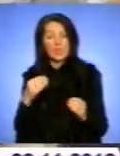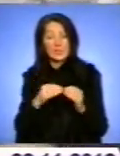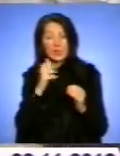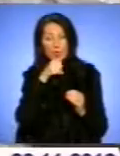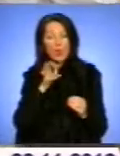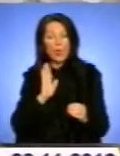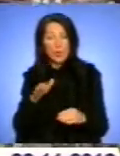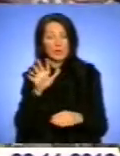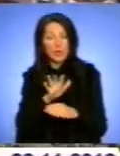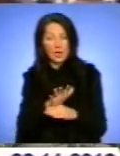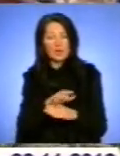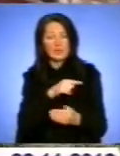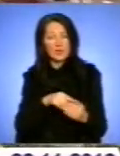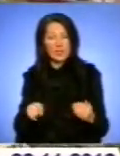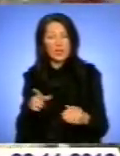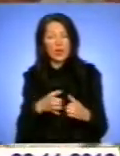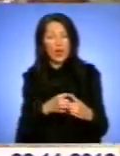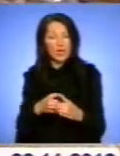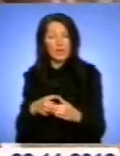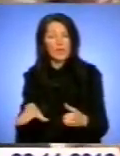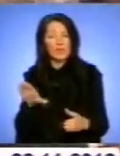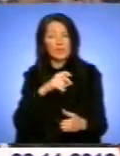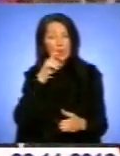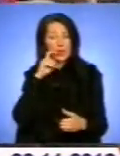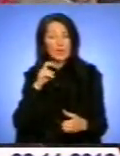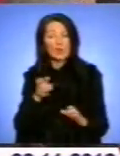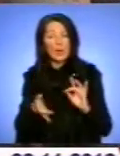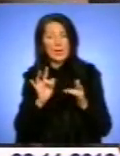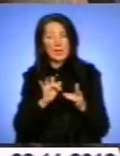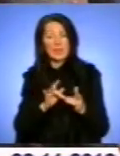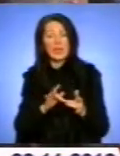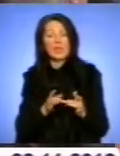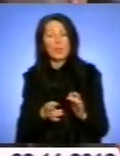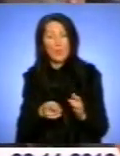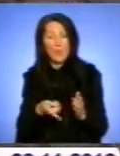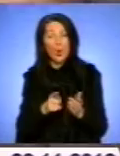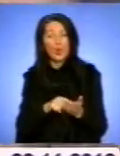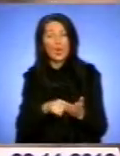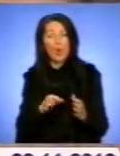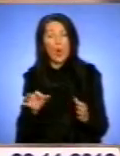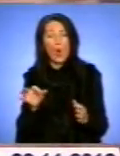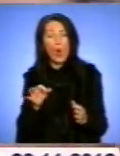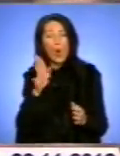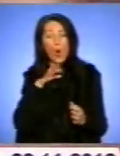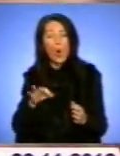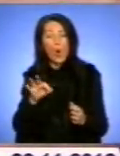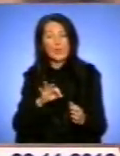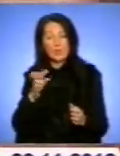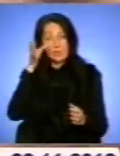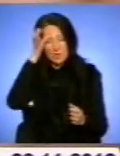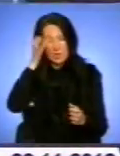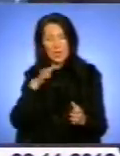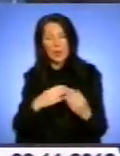міністр відзначив колектив всеукраїнського інтернет-порталу «Острів знань». Цей сайт об'єднав між собою три основні ланки, які, на їхню думку, необхідні